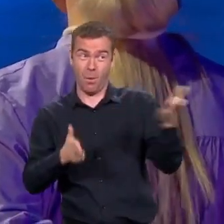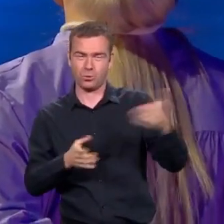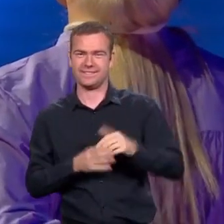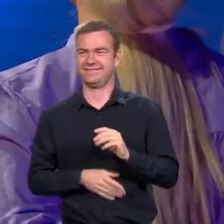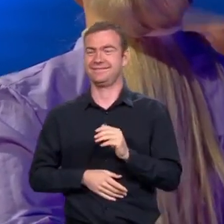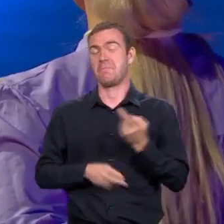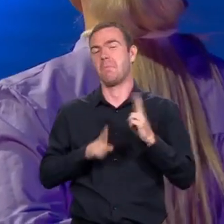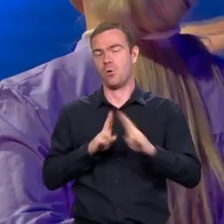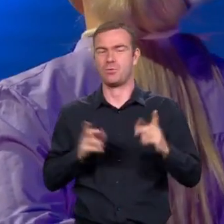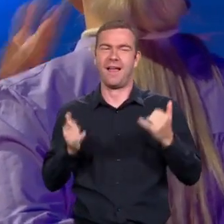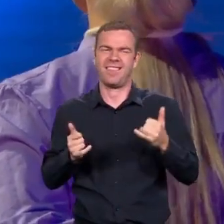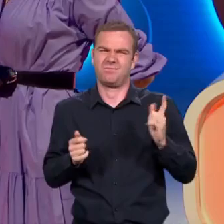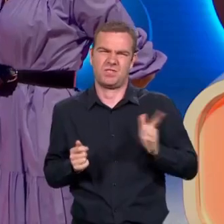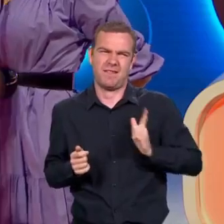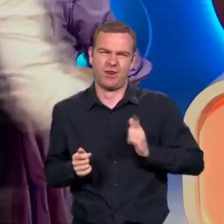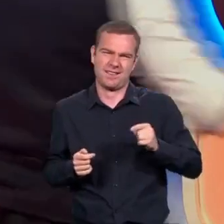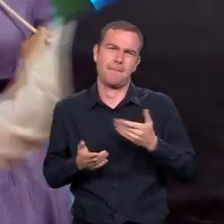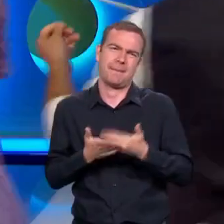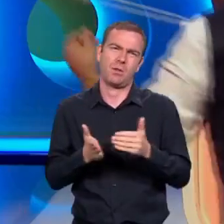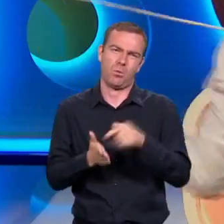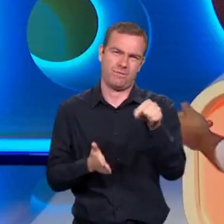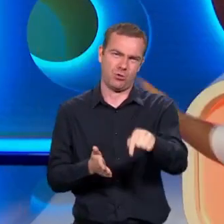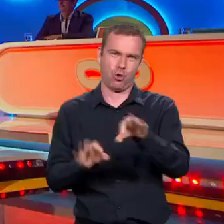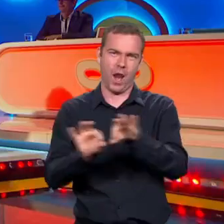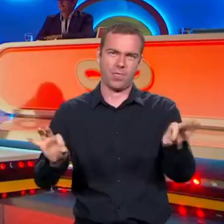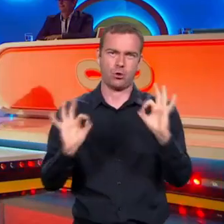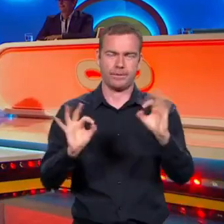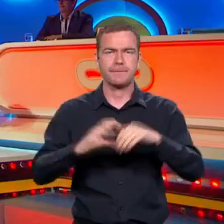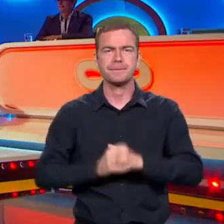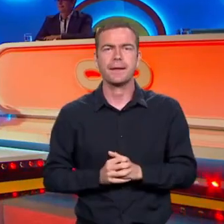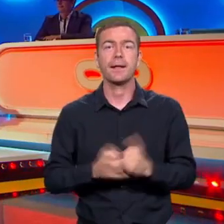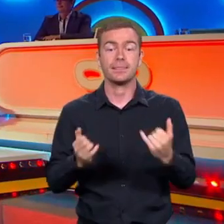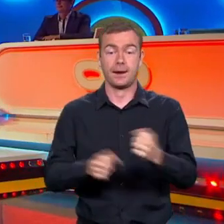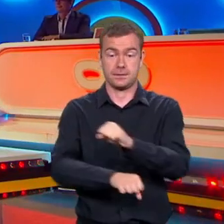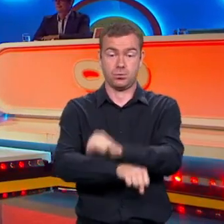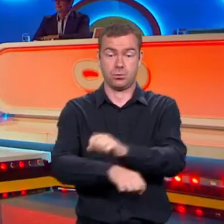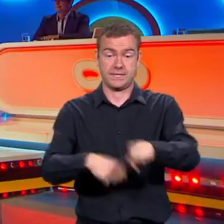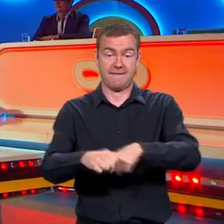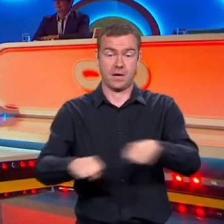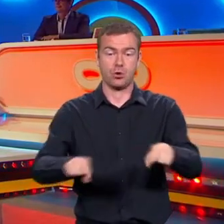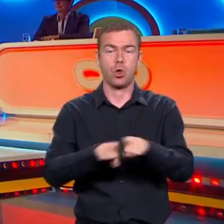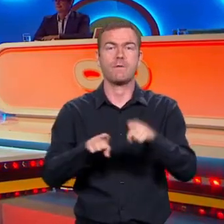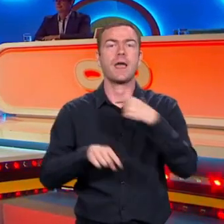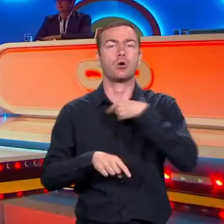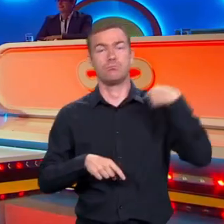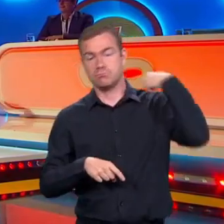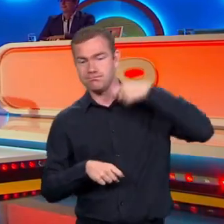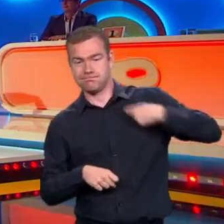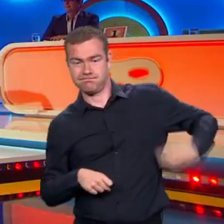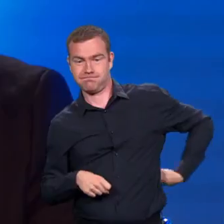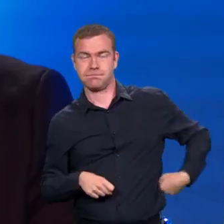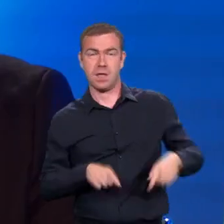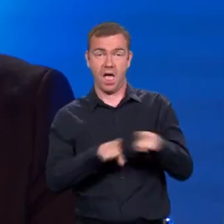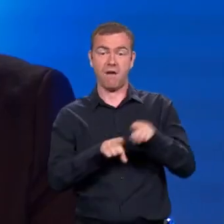tímto. Poprosím, co budu dělat já, budete dělat i vy. Dobré. Tak zavážeme ten pro vás kolem ruky, úplně stejně jako já. Jaj. Kolem ruky. Tak. No,